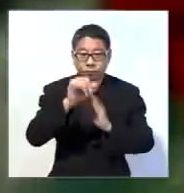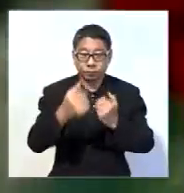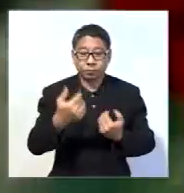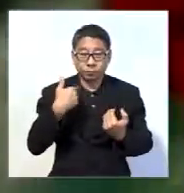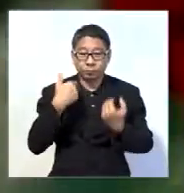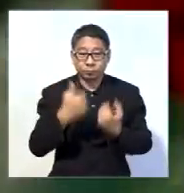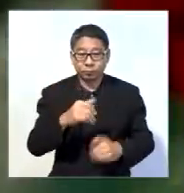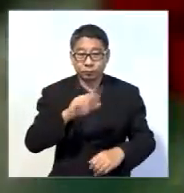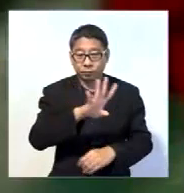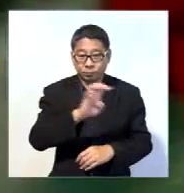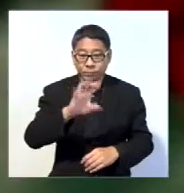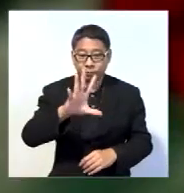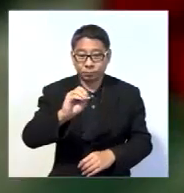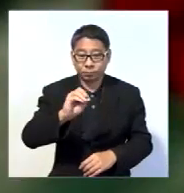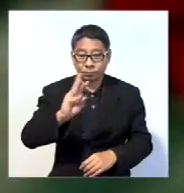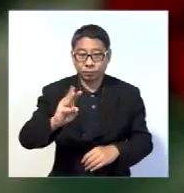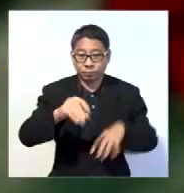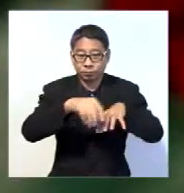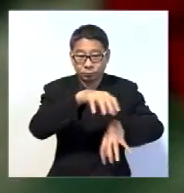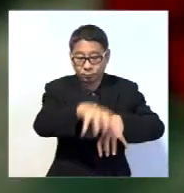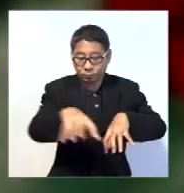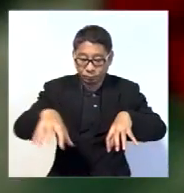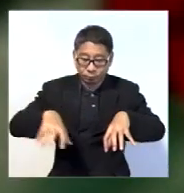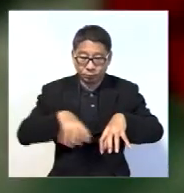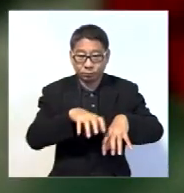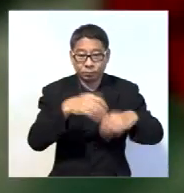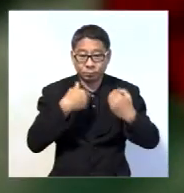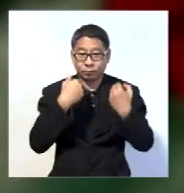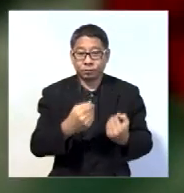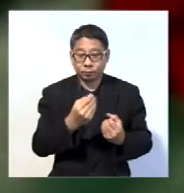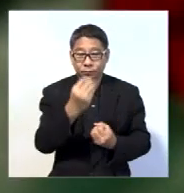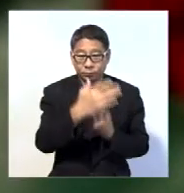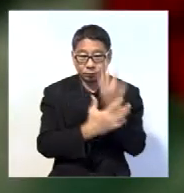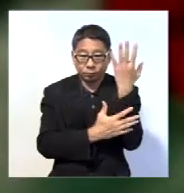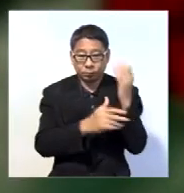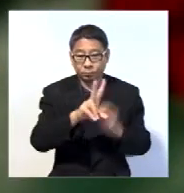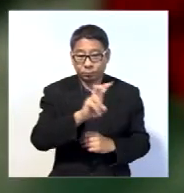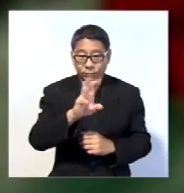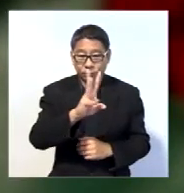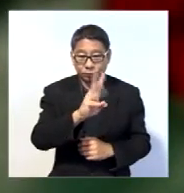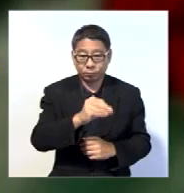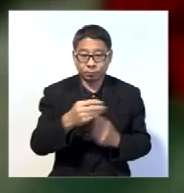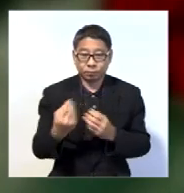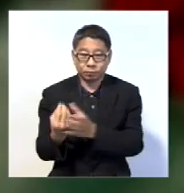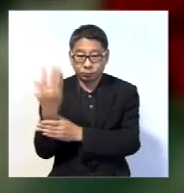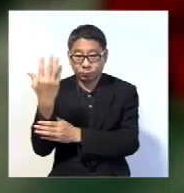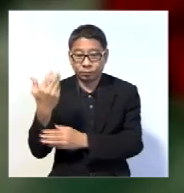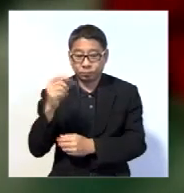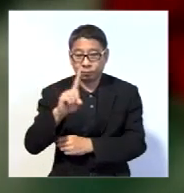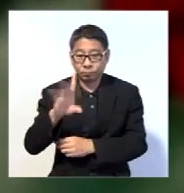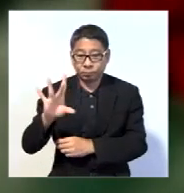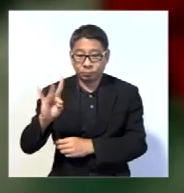นี้จุดความร้อนอยู่ที่456จุดนะคะส่วนใหญ่เกิดในพื้นที่ป่าอนุรักษ์260จุดและพื้นที่ป่าส